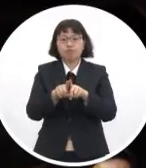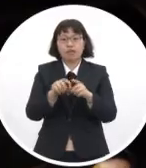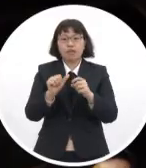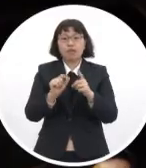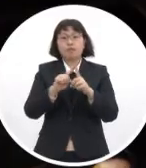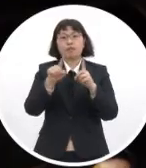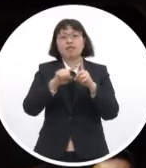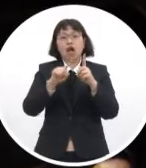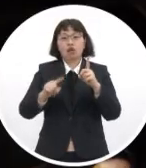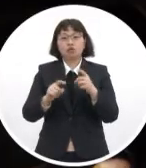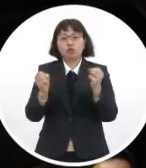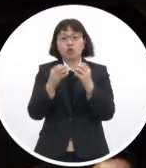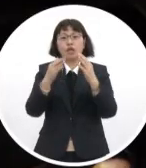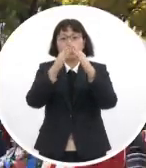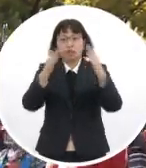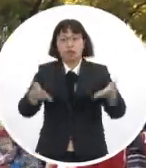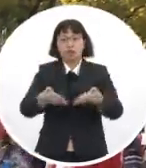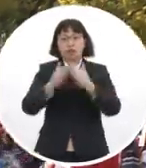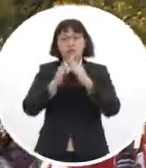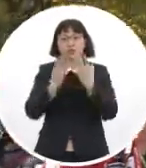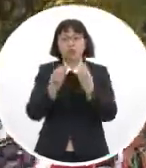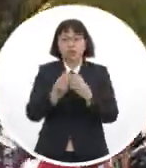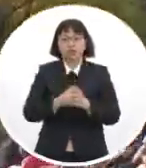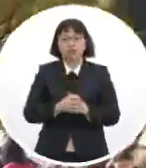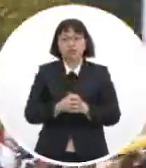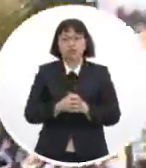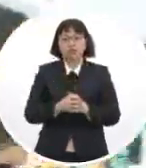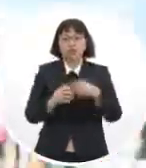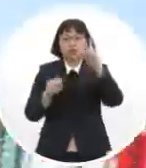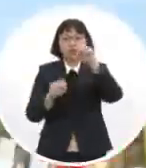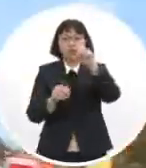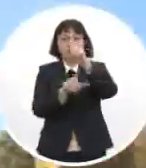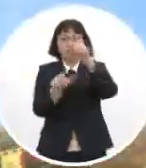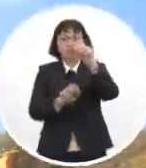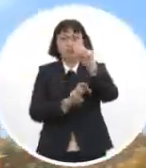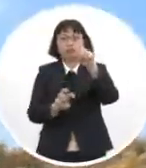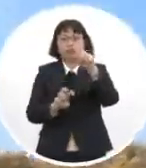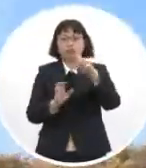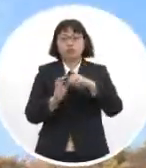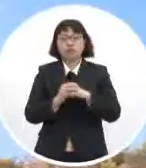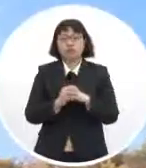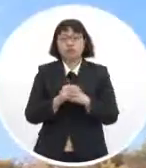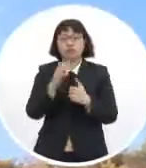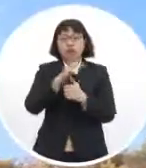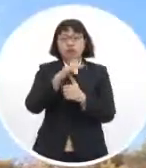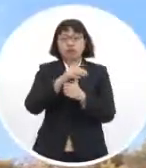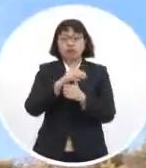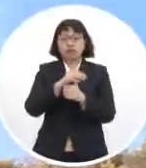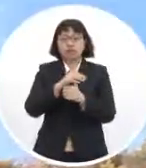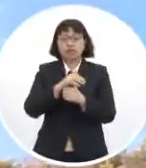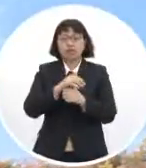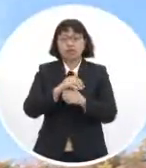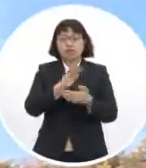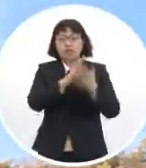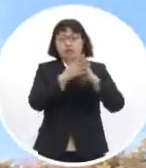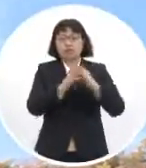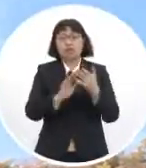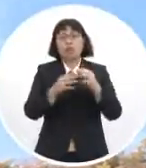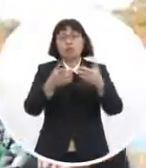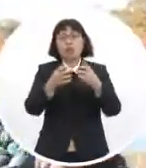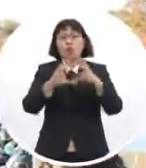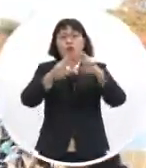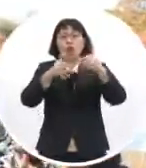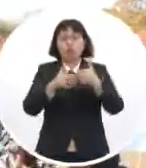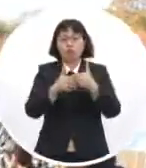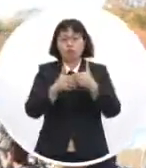立ち上げました。さらに11月30日、愛知合戦ワールド2014